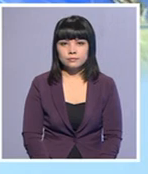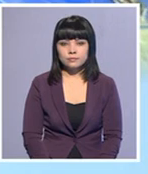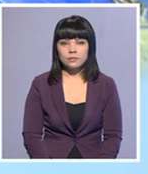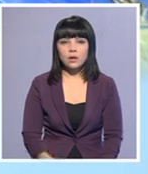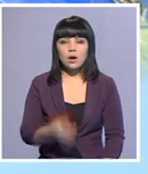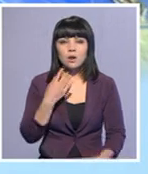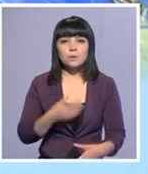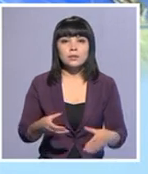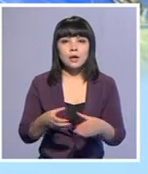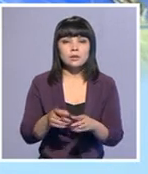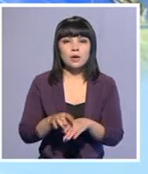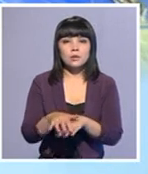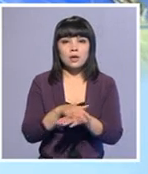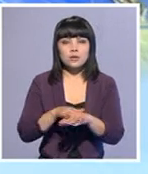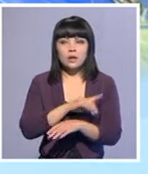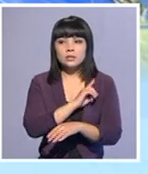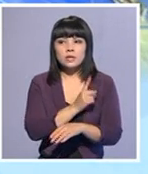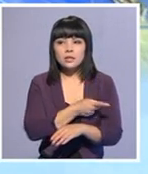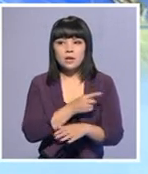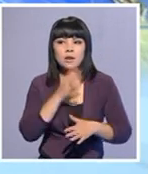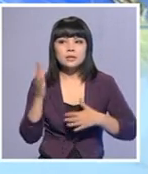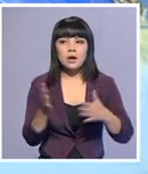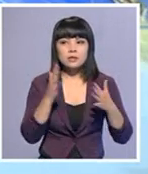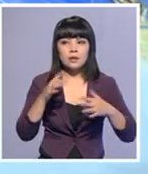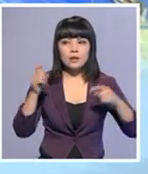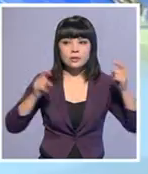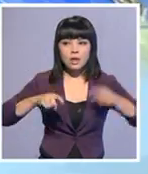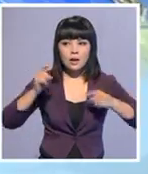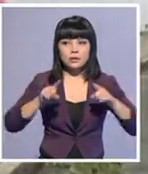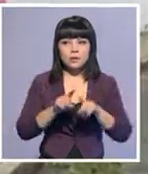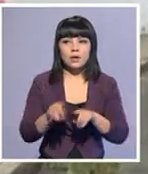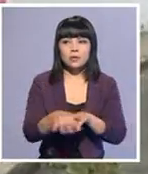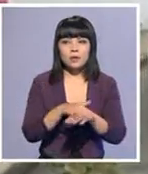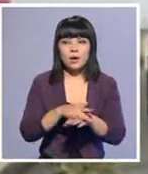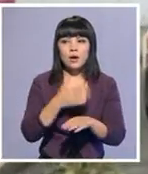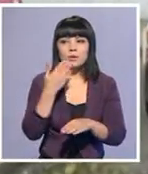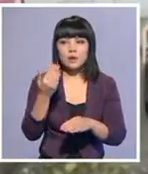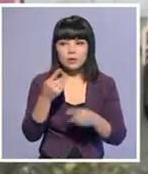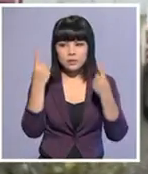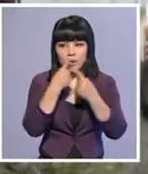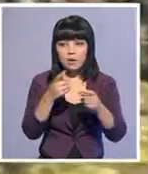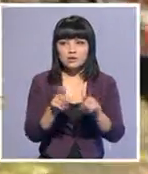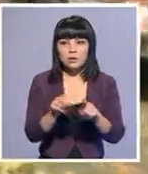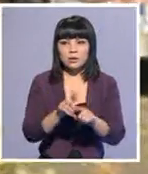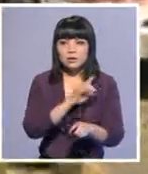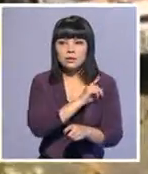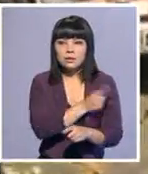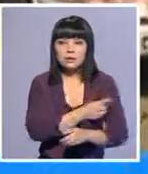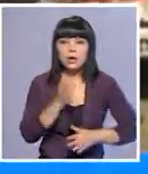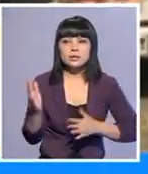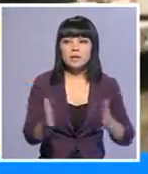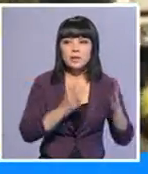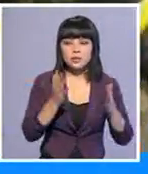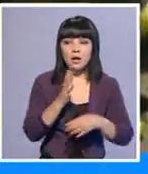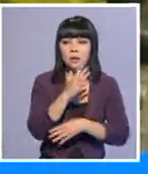Құрама Штаттардың шығыс жағалауында күшті құйын көтеріліп, өңірде аласапыран басталды. Ұлттық ауа райы қызметінің мәліметінше, желдің екпінімен